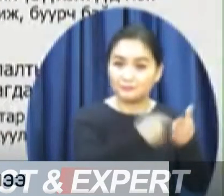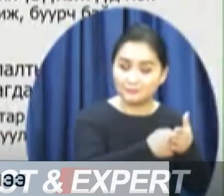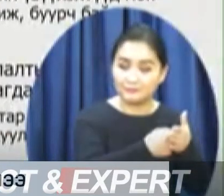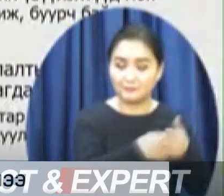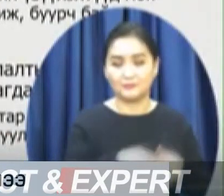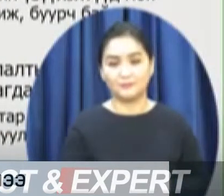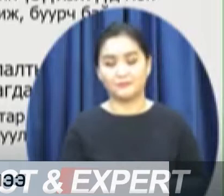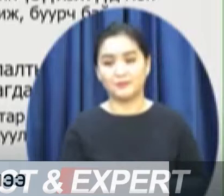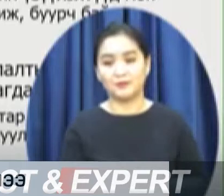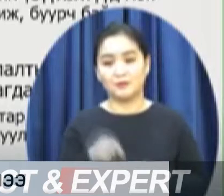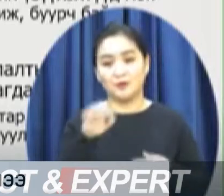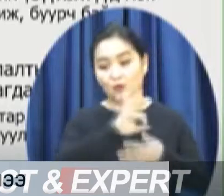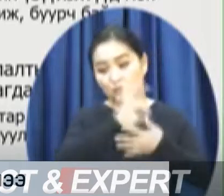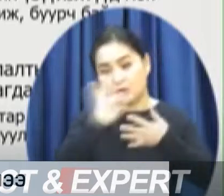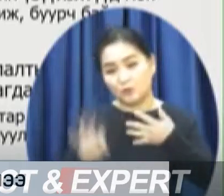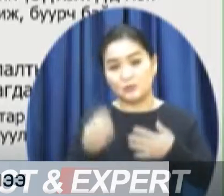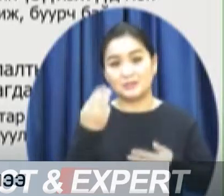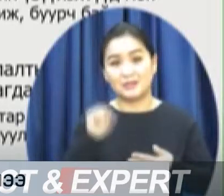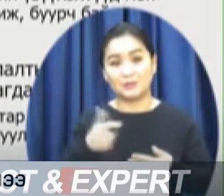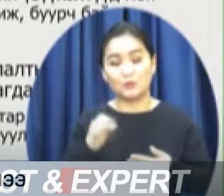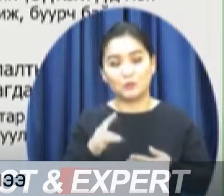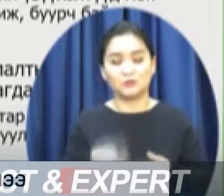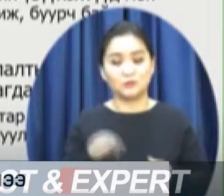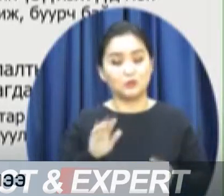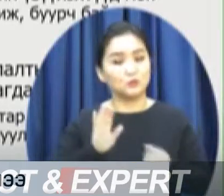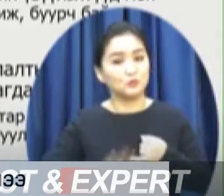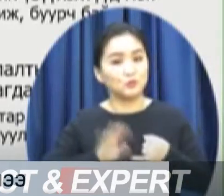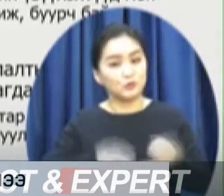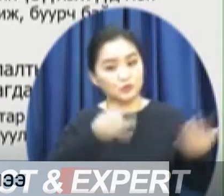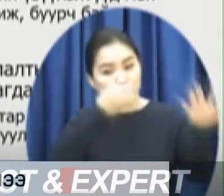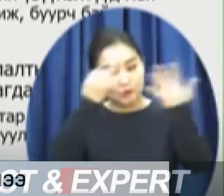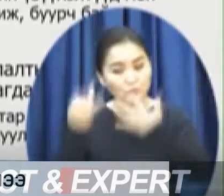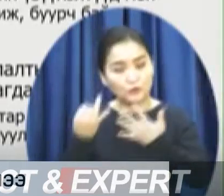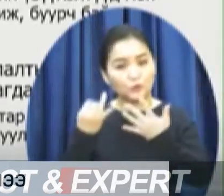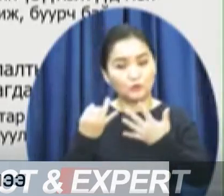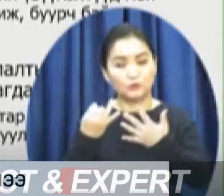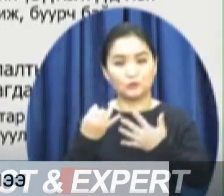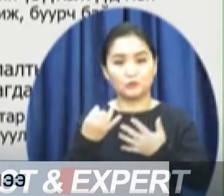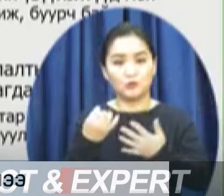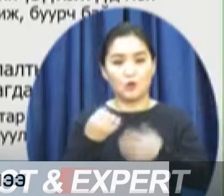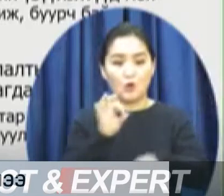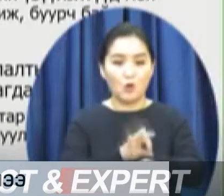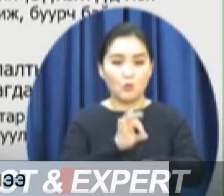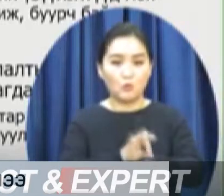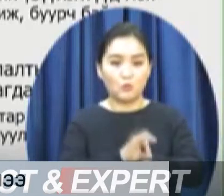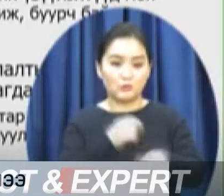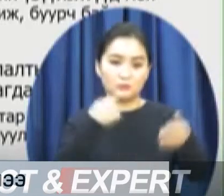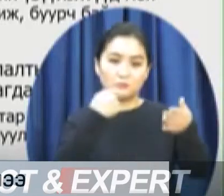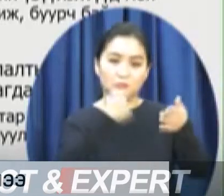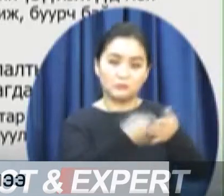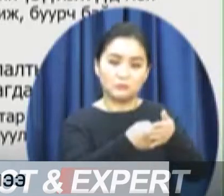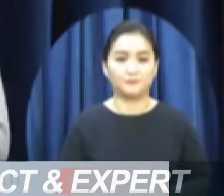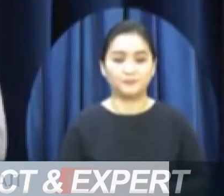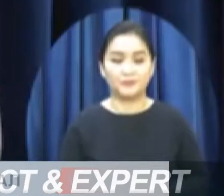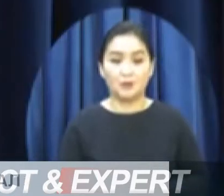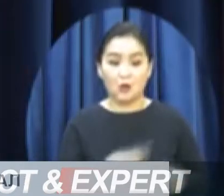шалгуур үзүүлэлтүүдийг авч үздэг. Тэгэхээр сүүлийн одоо 7 хоногт аваад үзэхээр энэ халдварын тархалтын үзүүлэлтүүд бол тодорхой хэмжээгээр тогтворжоод бид нар буурчин гэж хэлж